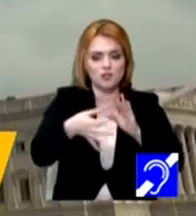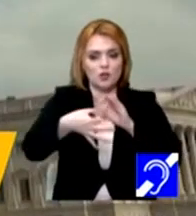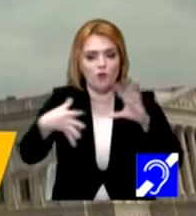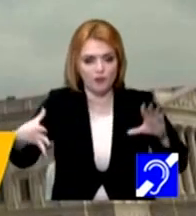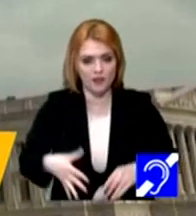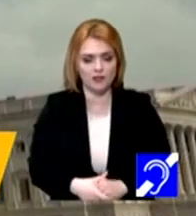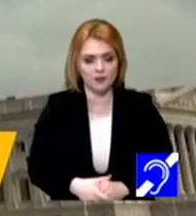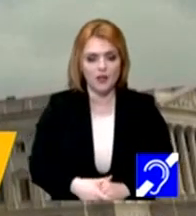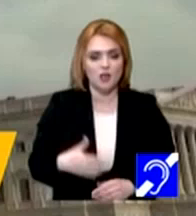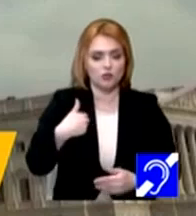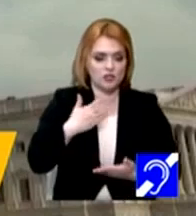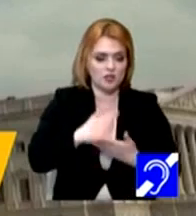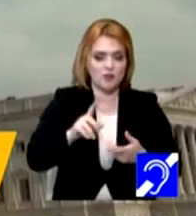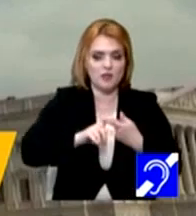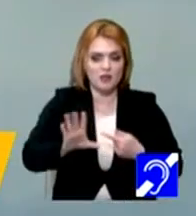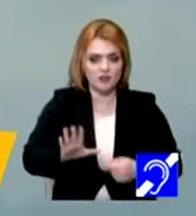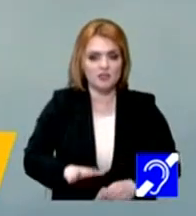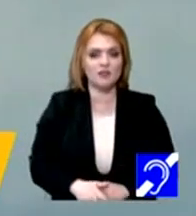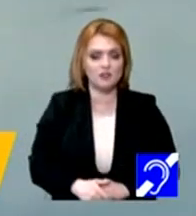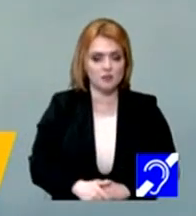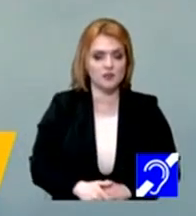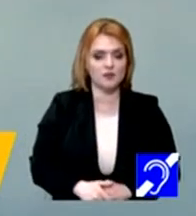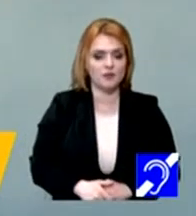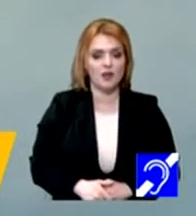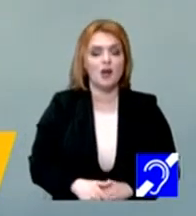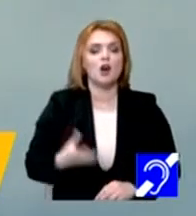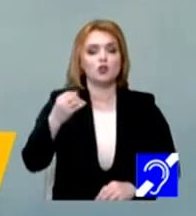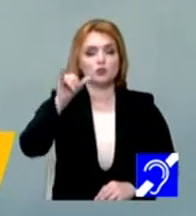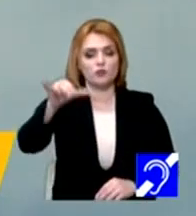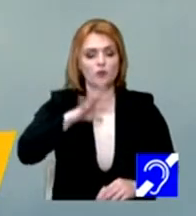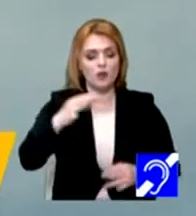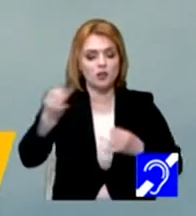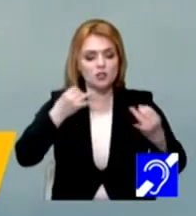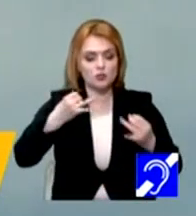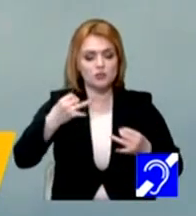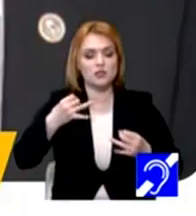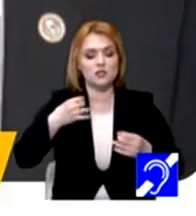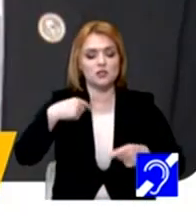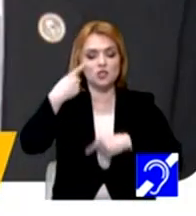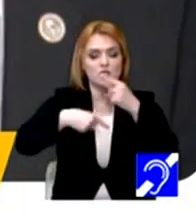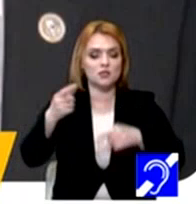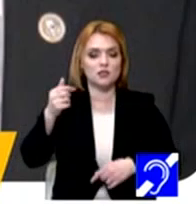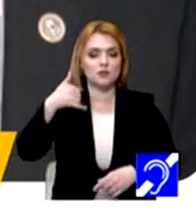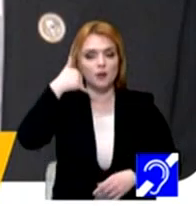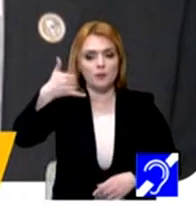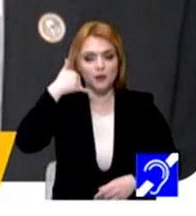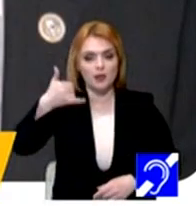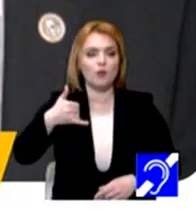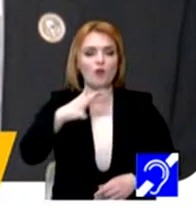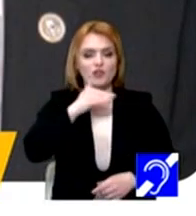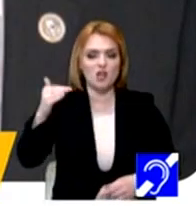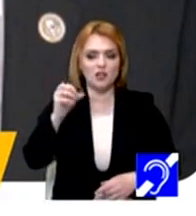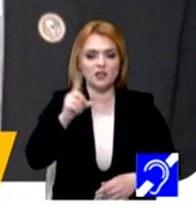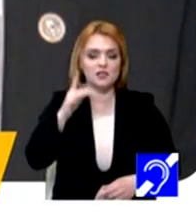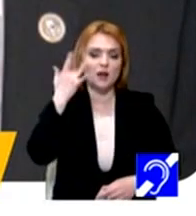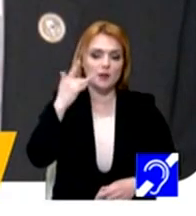Afacerilor Externe și Integrării Europene, Nicu Popescu, a avut astăzi o discuție telefonică cu David Price, membru al Congresului Statelor Unite